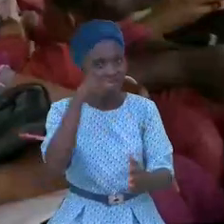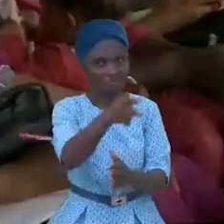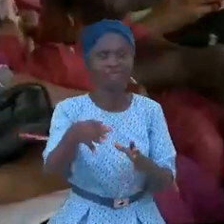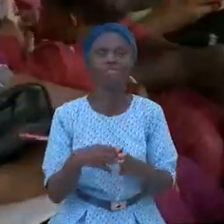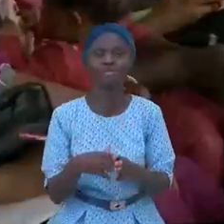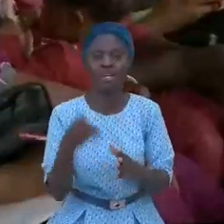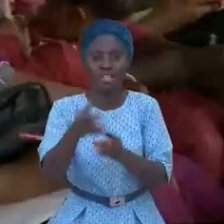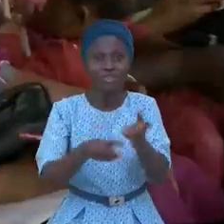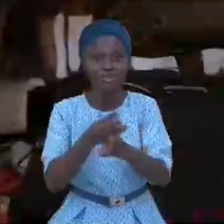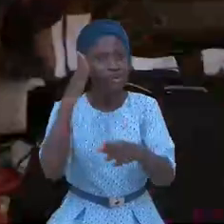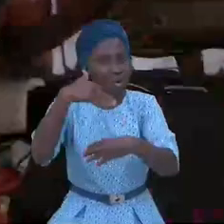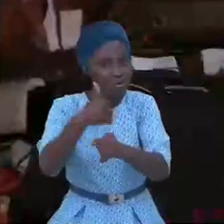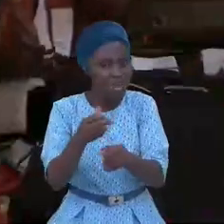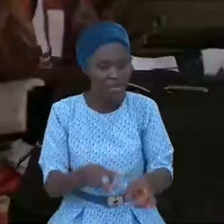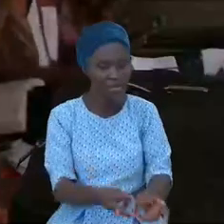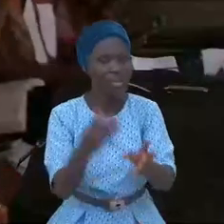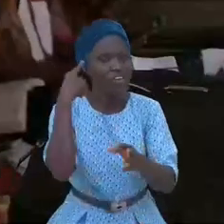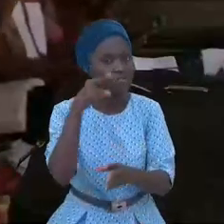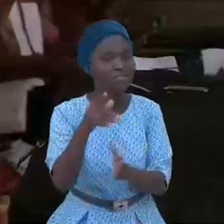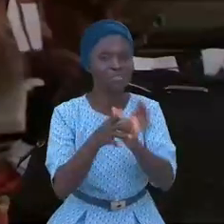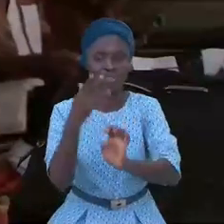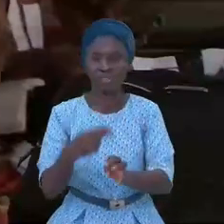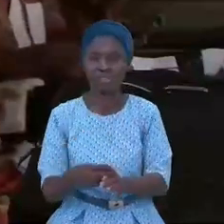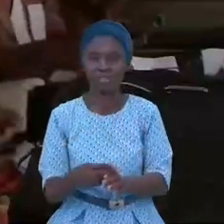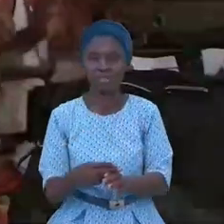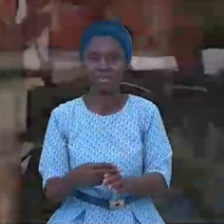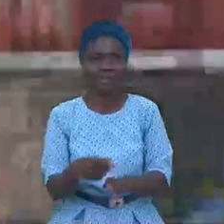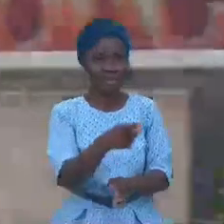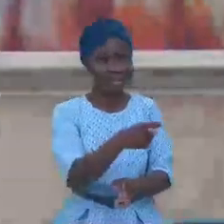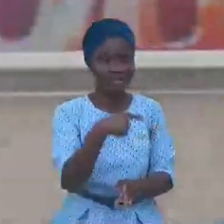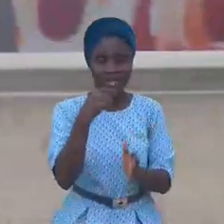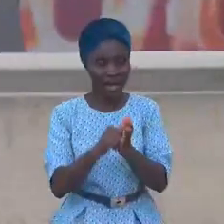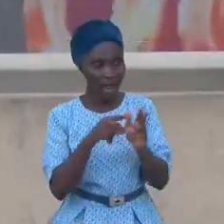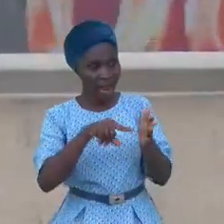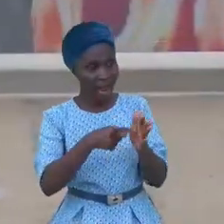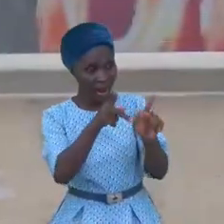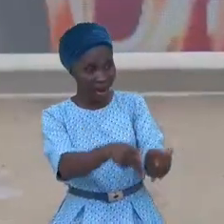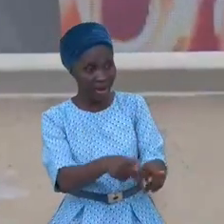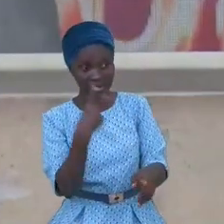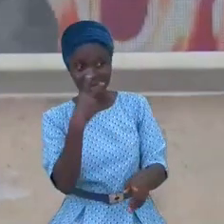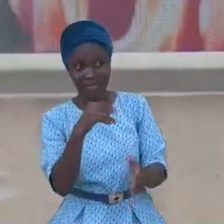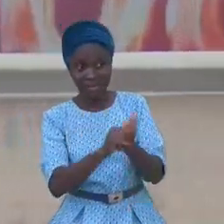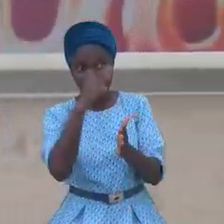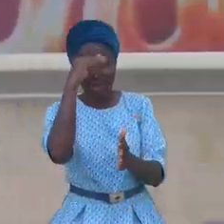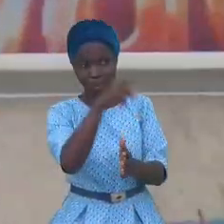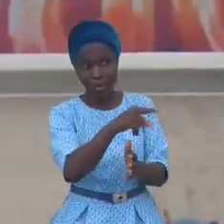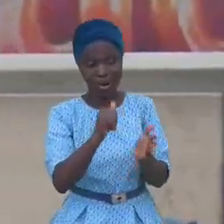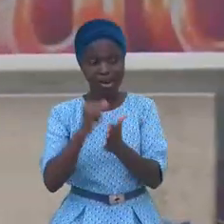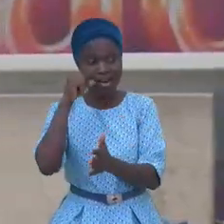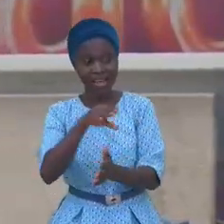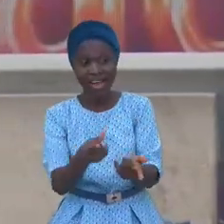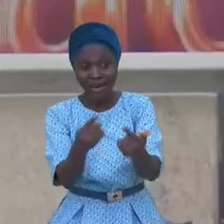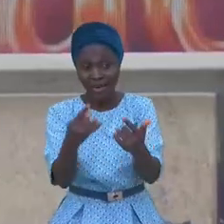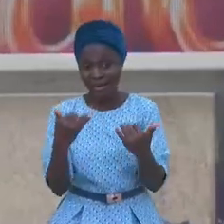te tracer le chemin. Ils disent, ah il vient, le champion vient, il vient, le